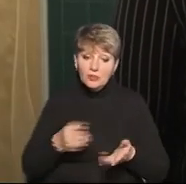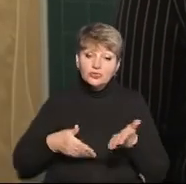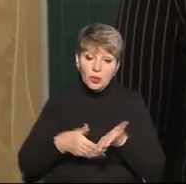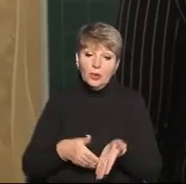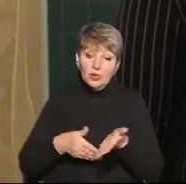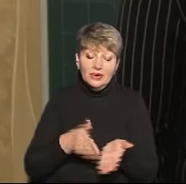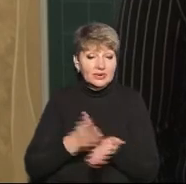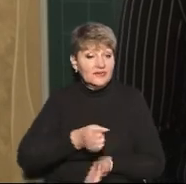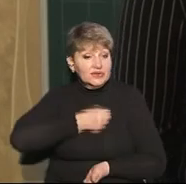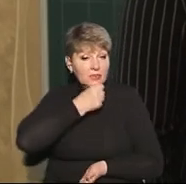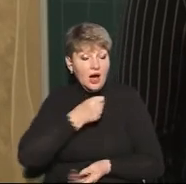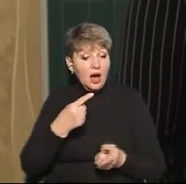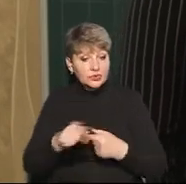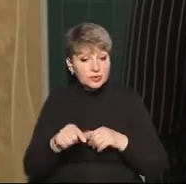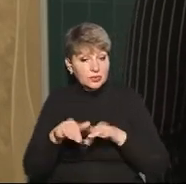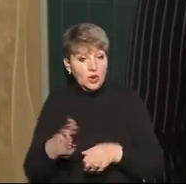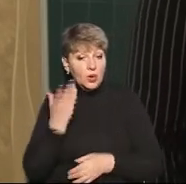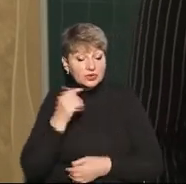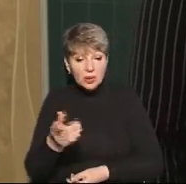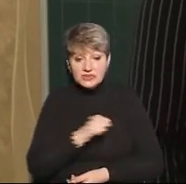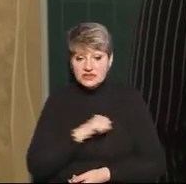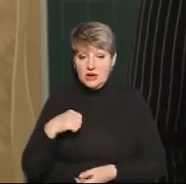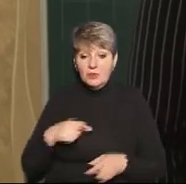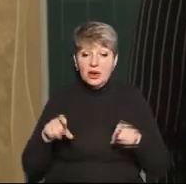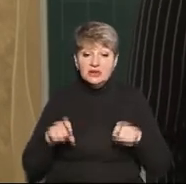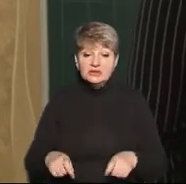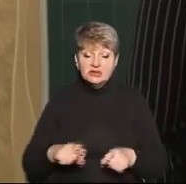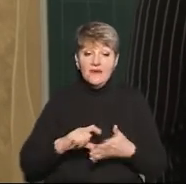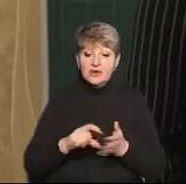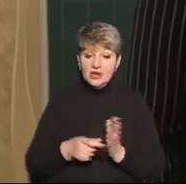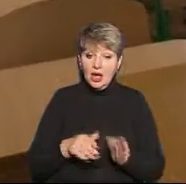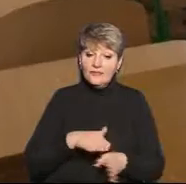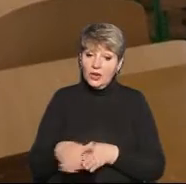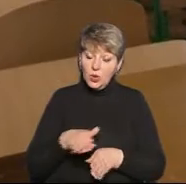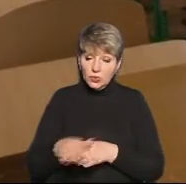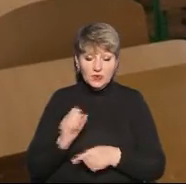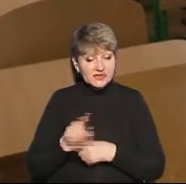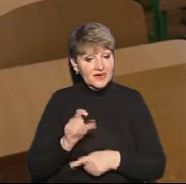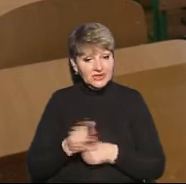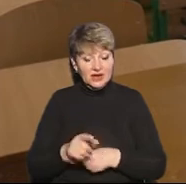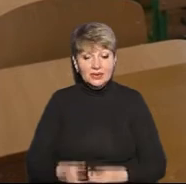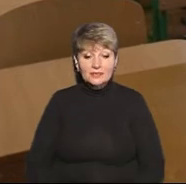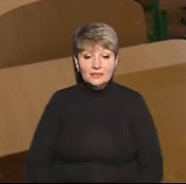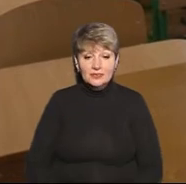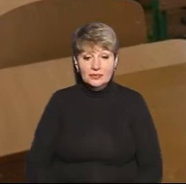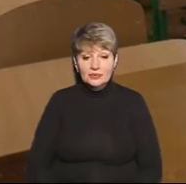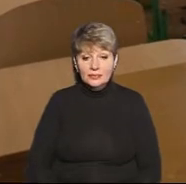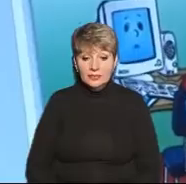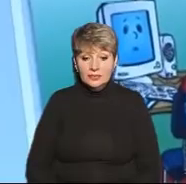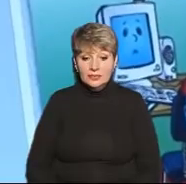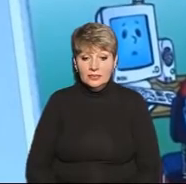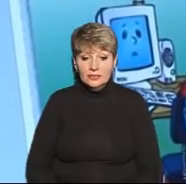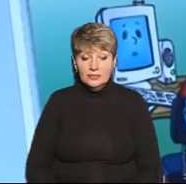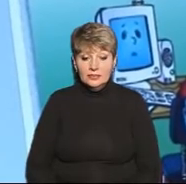допомагають дорослі, а інша справа, коли вона самостійно сидить у класі, виконує це завдання. Ольга Гуржі, Сергій Єфімов. Новини